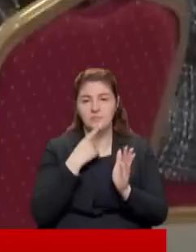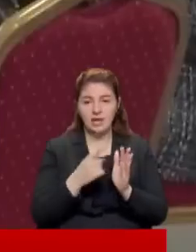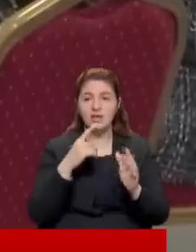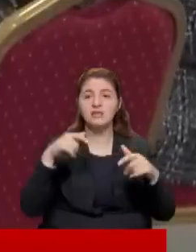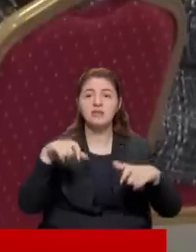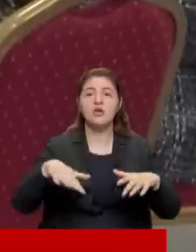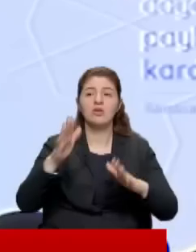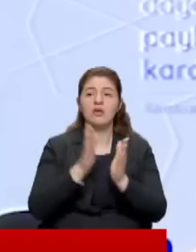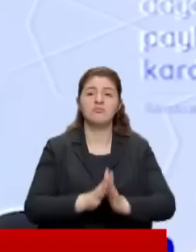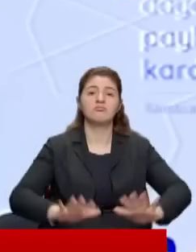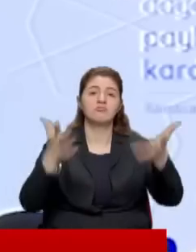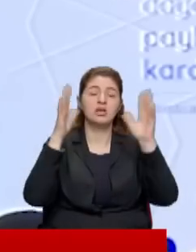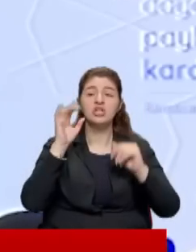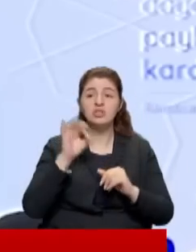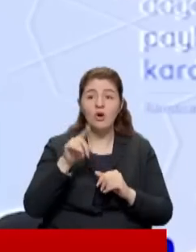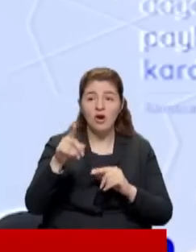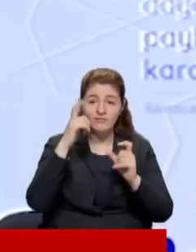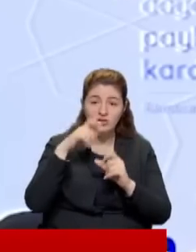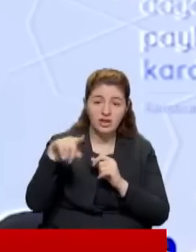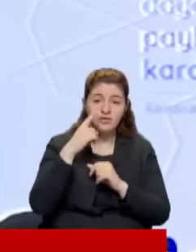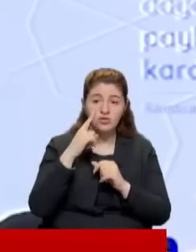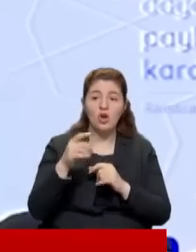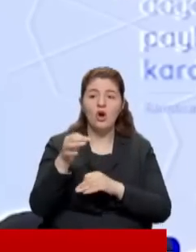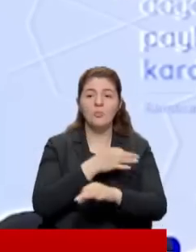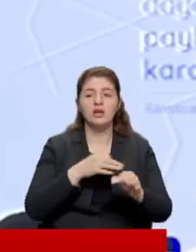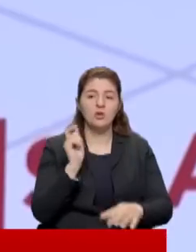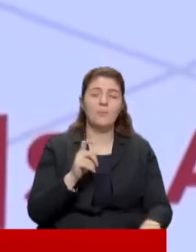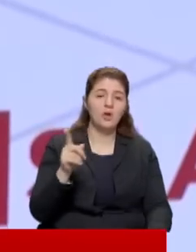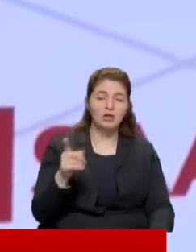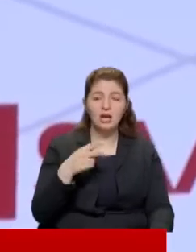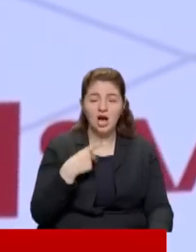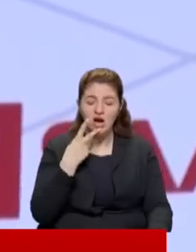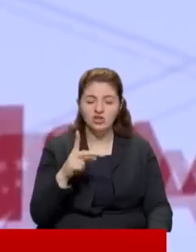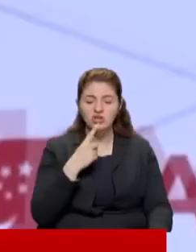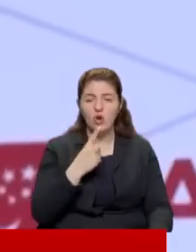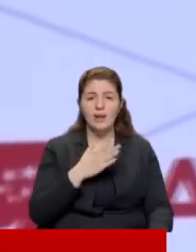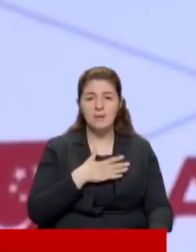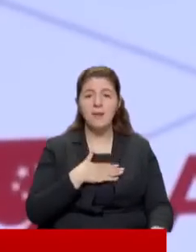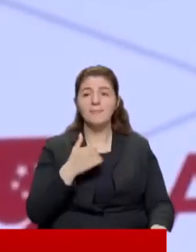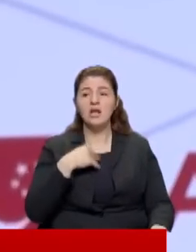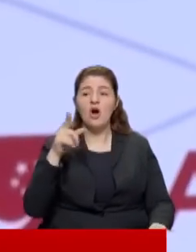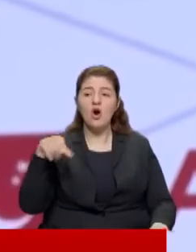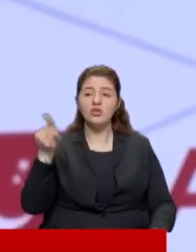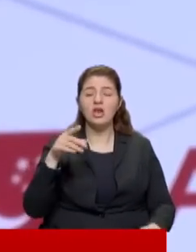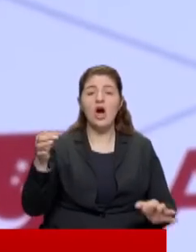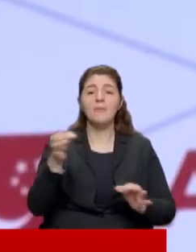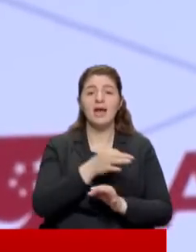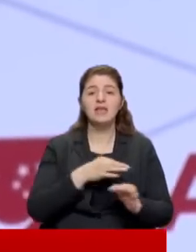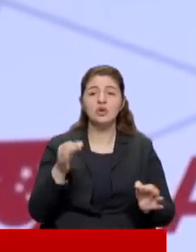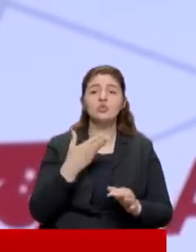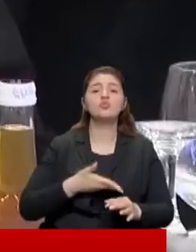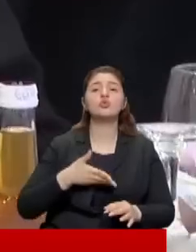Salondan alkışlar yükseldi. Şimdi o kare üzerinden operasyon yapıyorlar. Açıkça söyleyeyim, ben onların